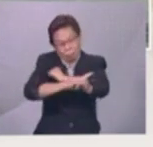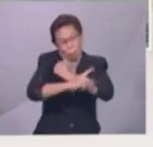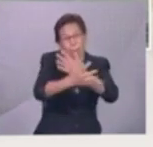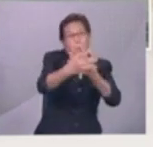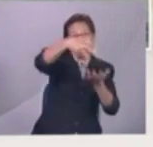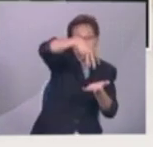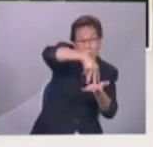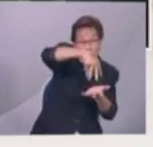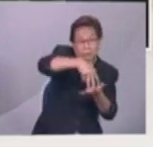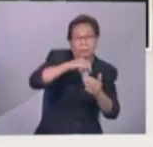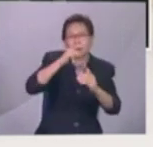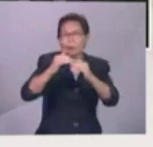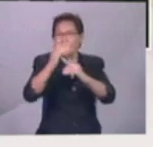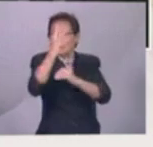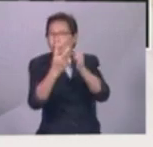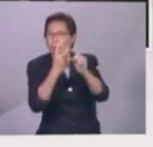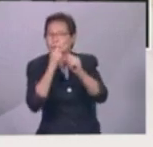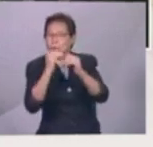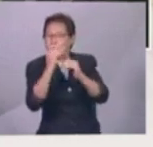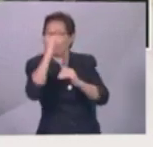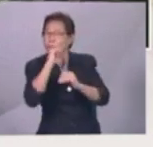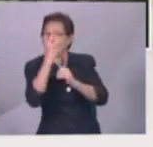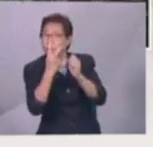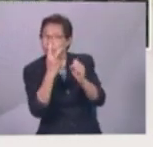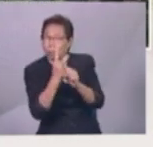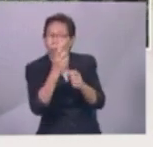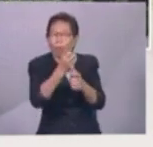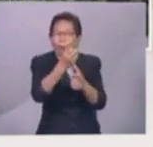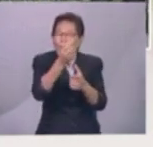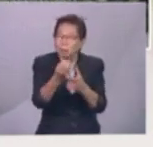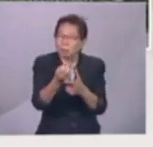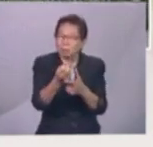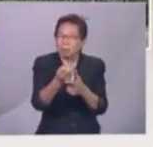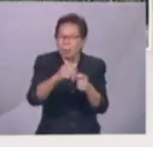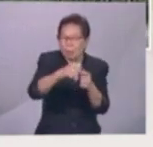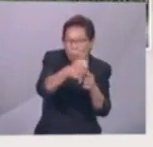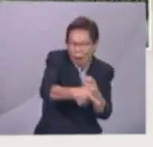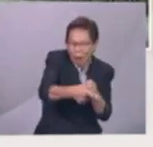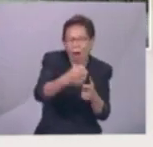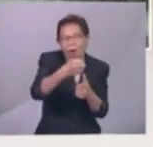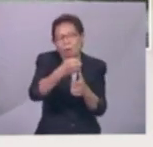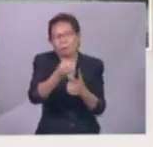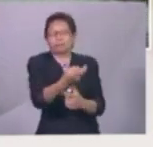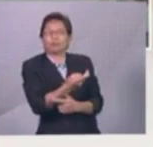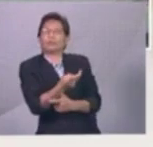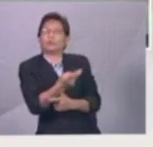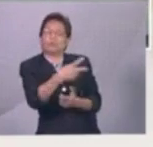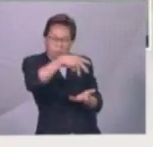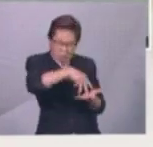tidak lebih dari 2 tahun atau denda atau kedua-duanya